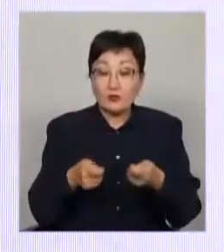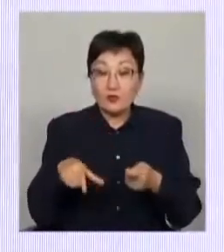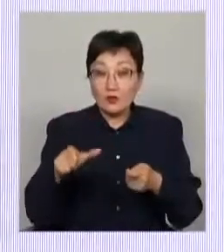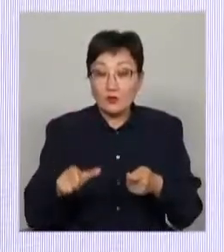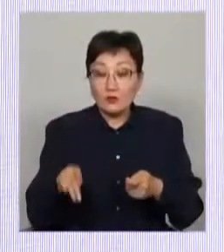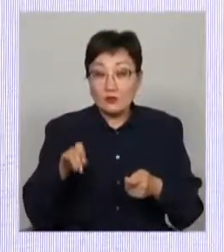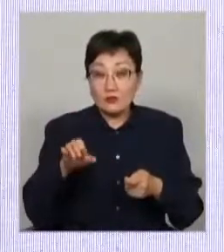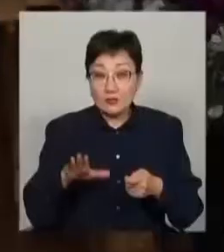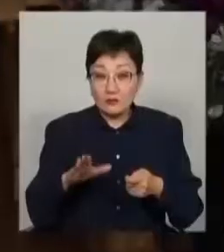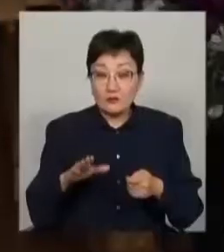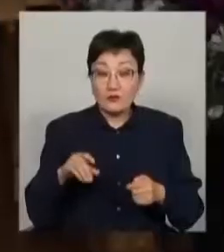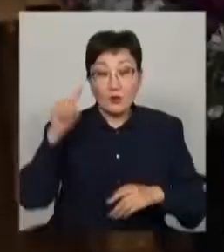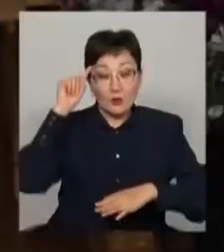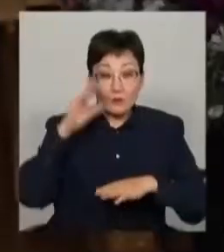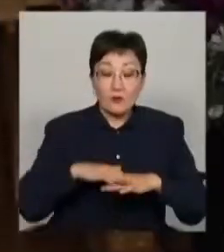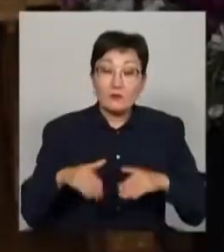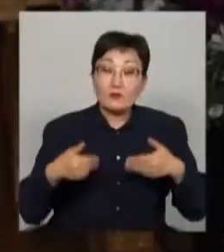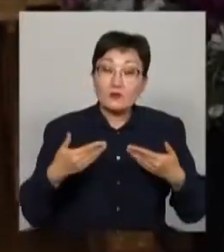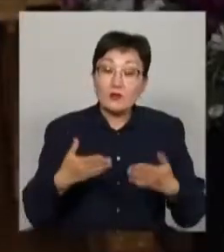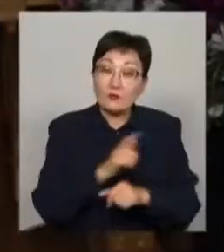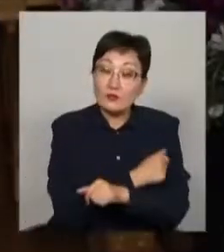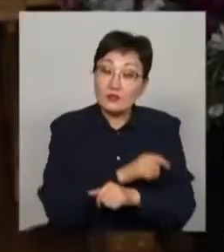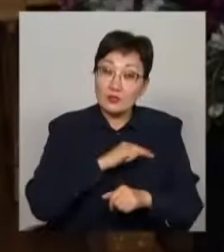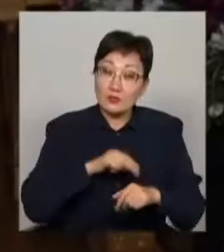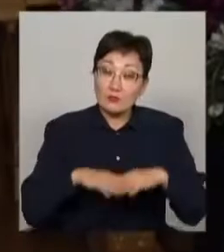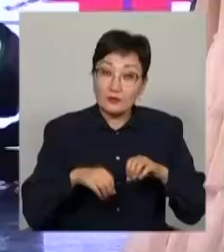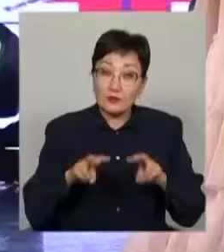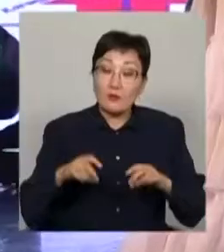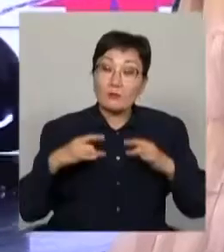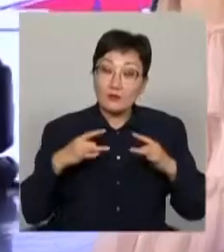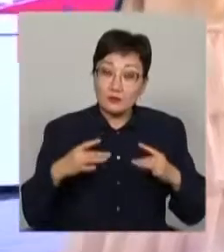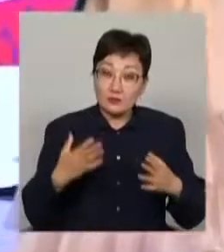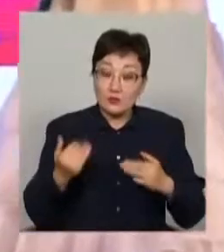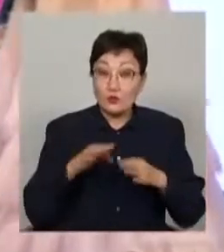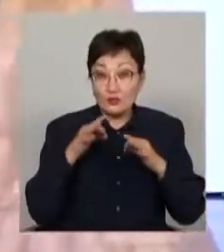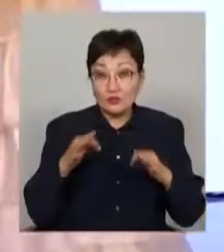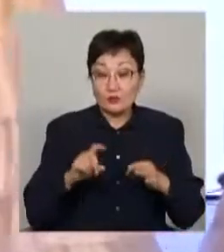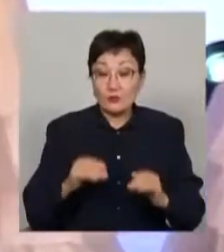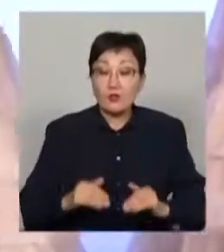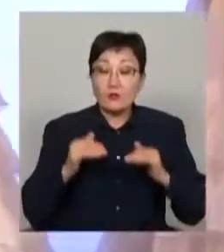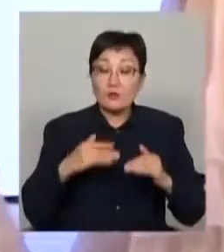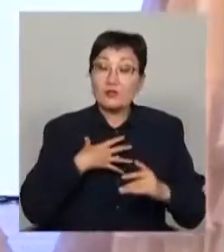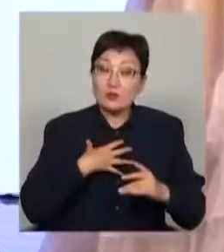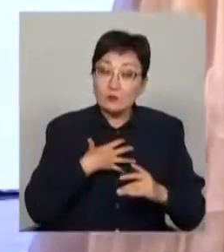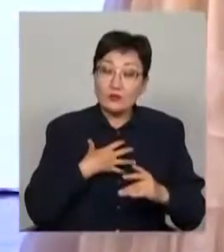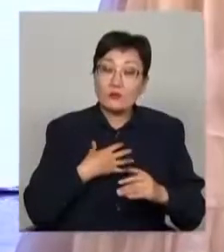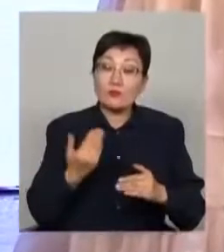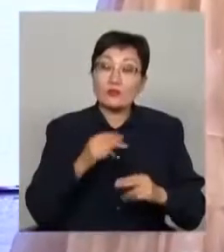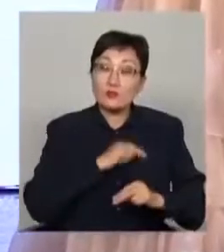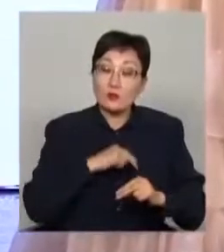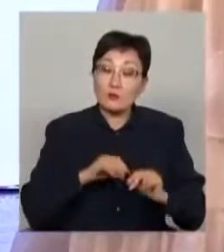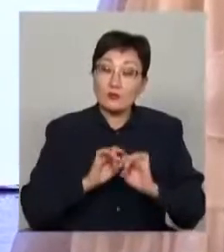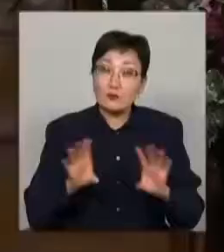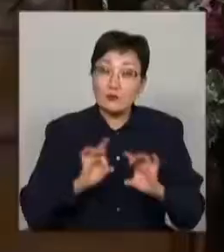Ербулат Досаев. Аким торжественно поздравил медработников с профессиональным праздником. Он отметил высокую значимость их работы и рассказал